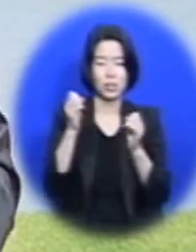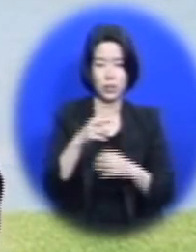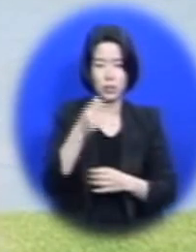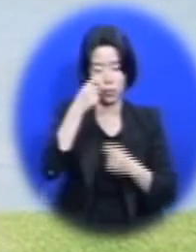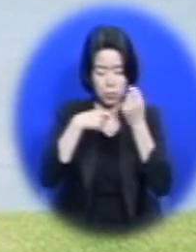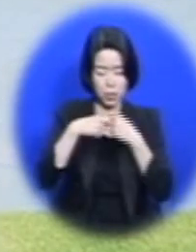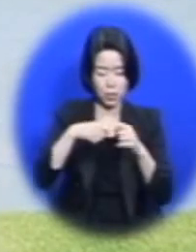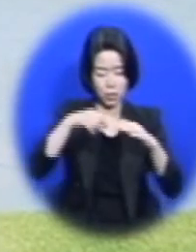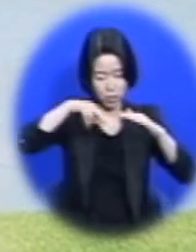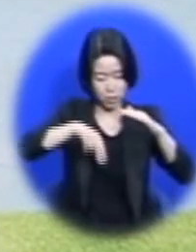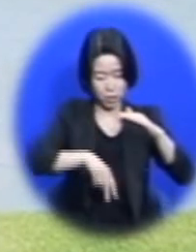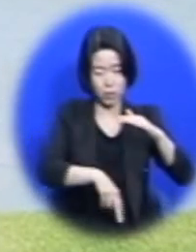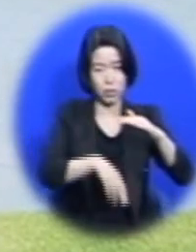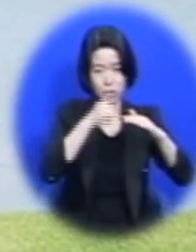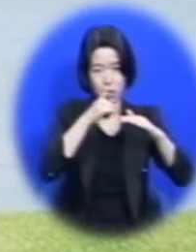지하실로 내려갑니다.